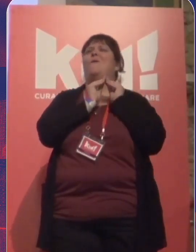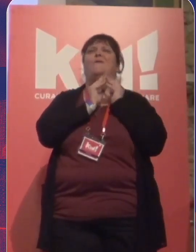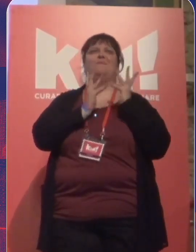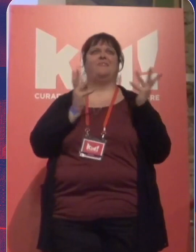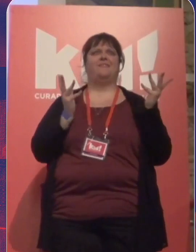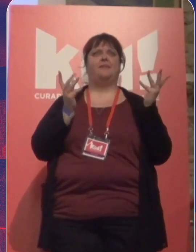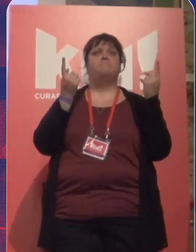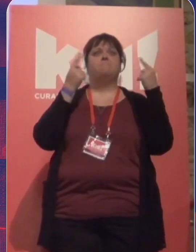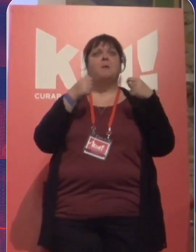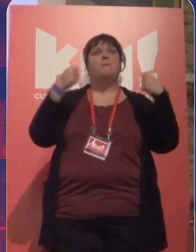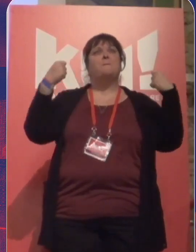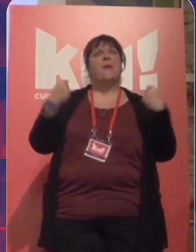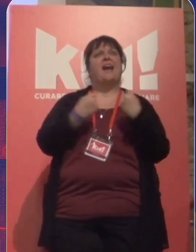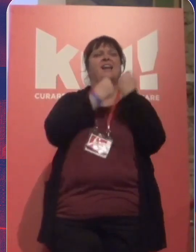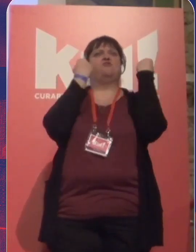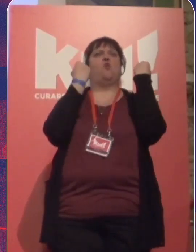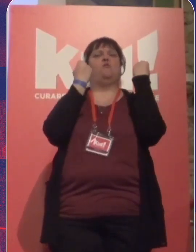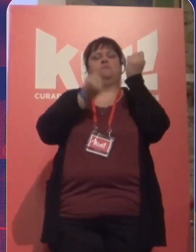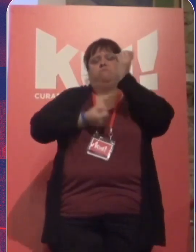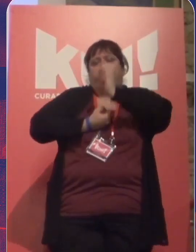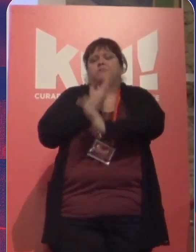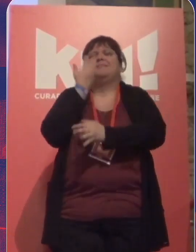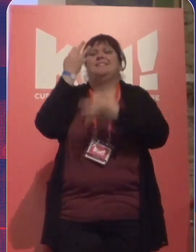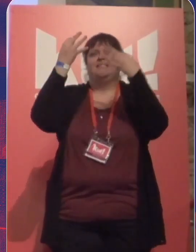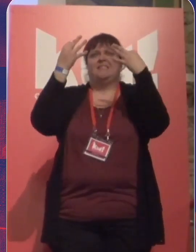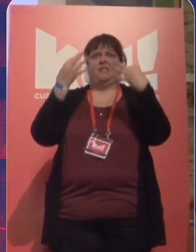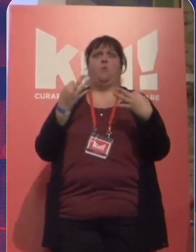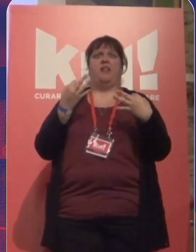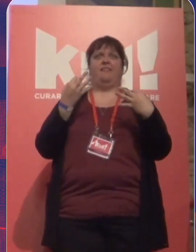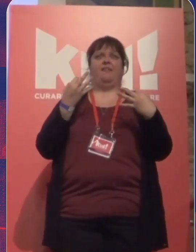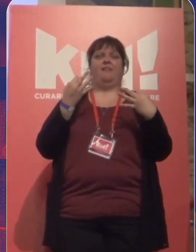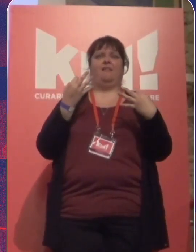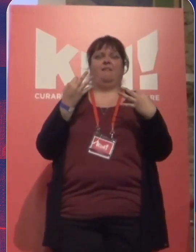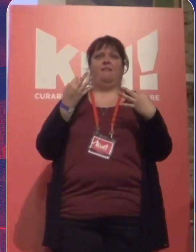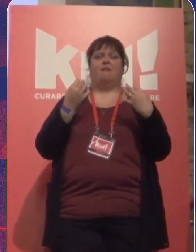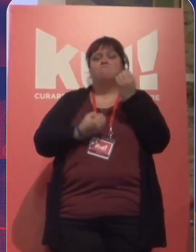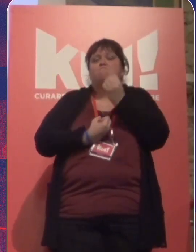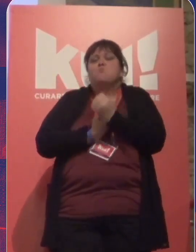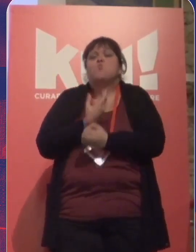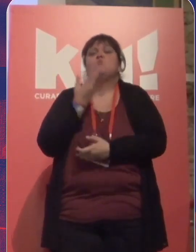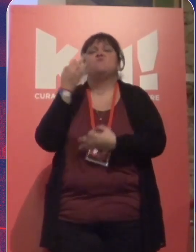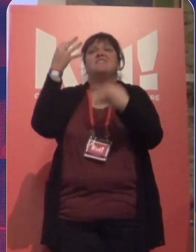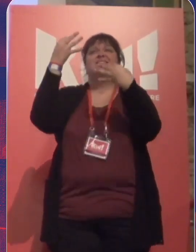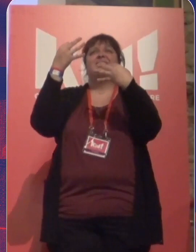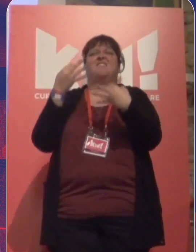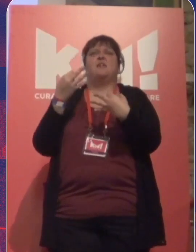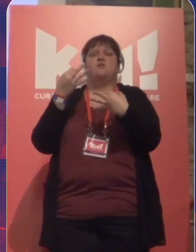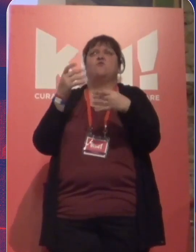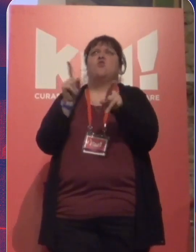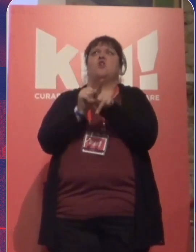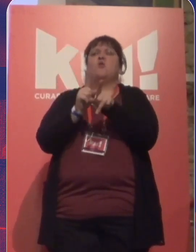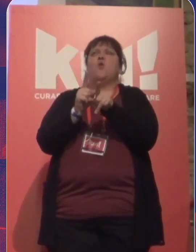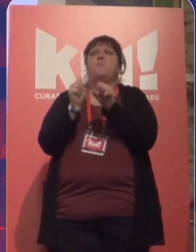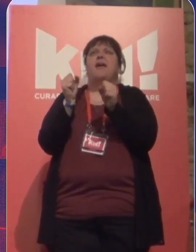della pulsione sicuritaria la pulsione sicuritaria è una forza di autoconservazione che